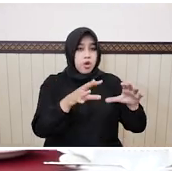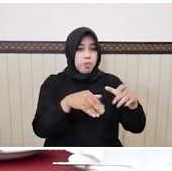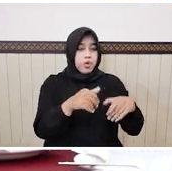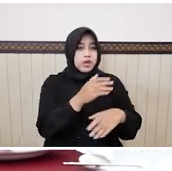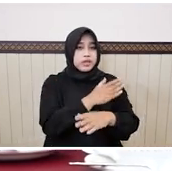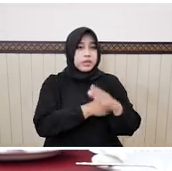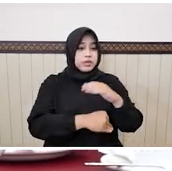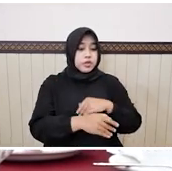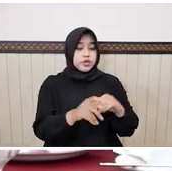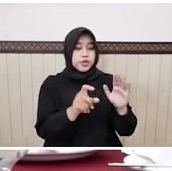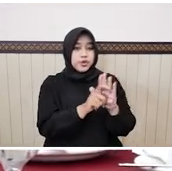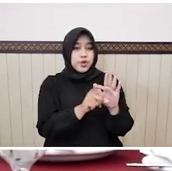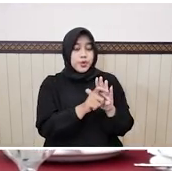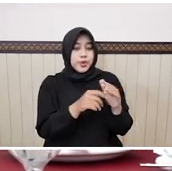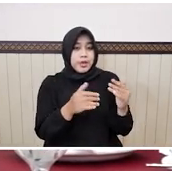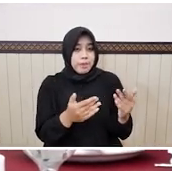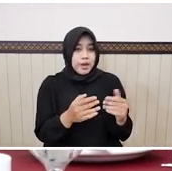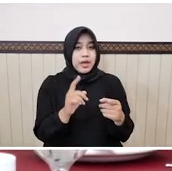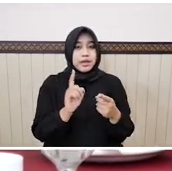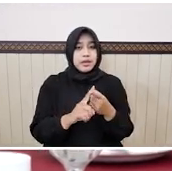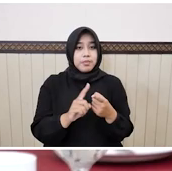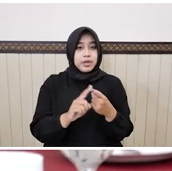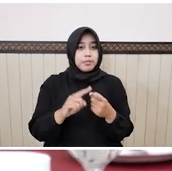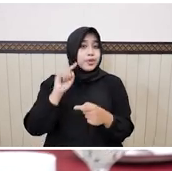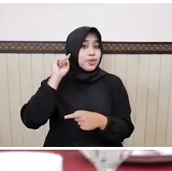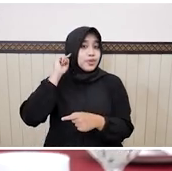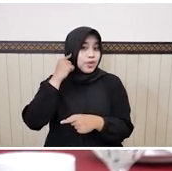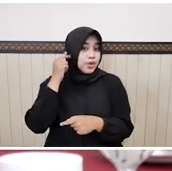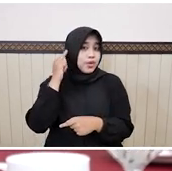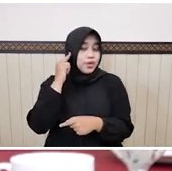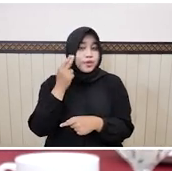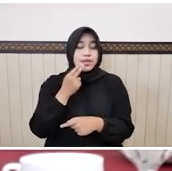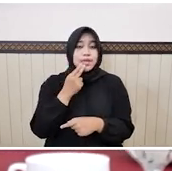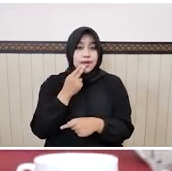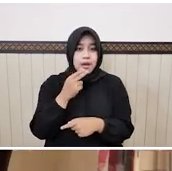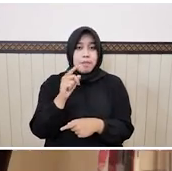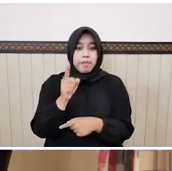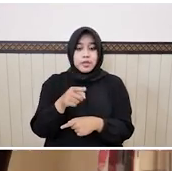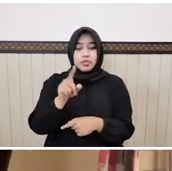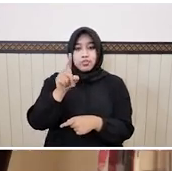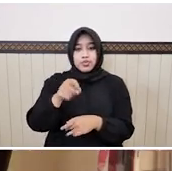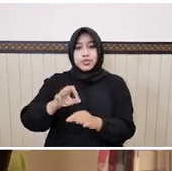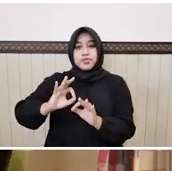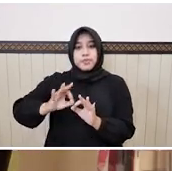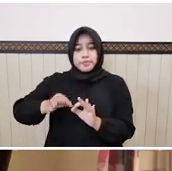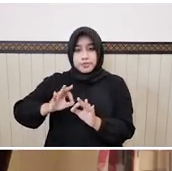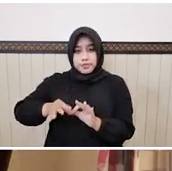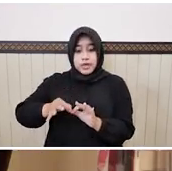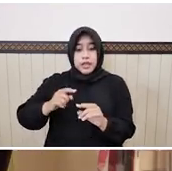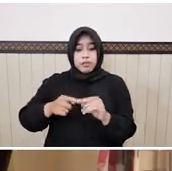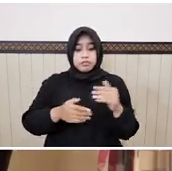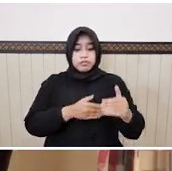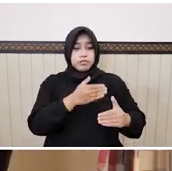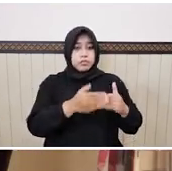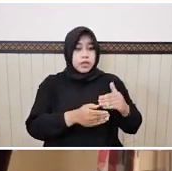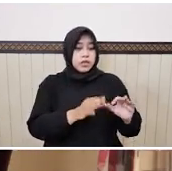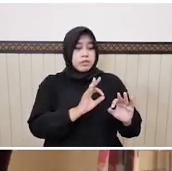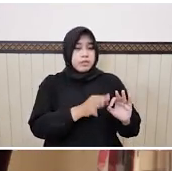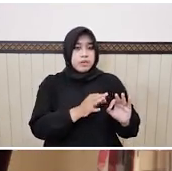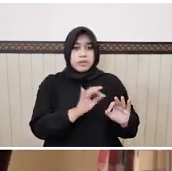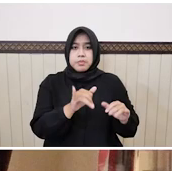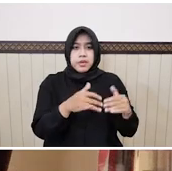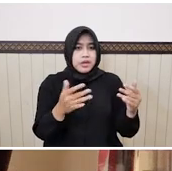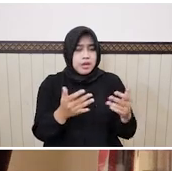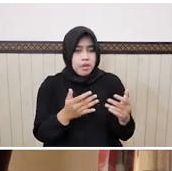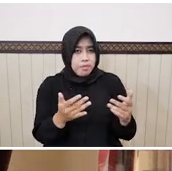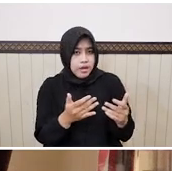contohnya misalkan kawan-kawan tuli Tuna Rungu wicara pasti butuh penerjemah tapi kemudian penterjemah yang